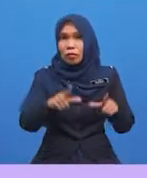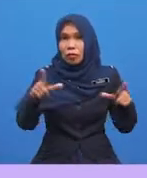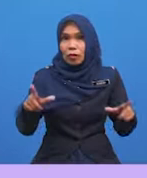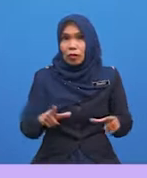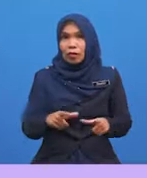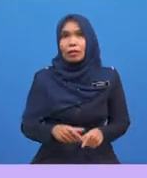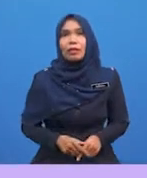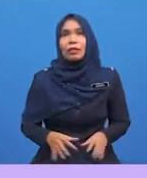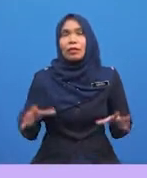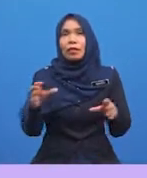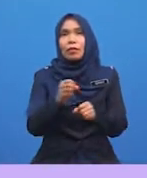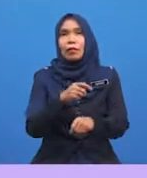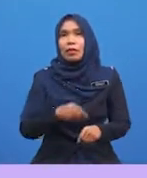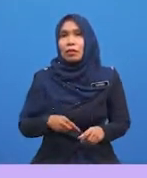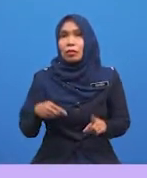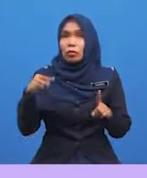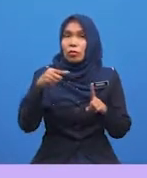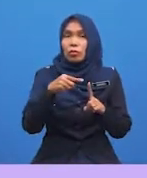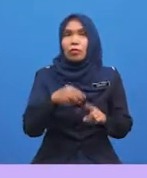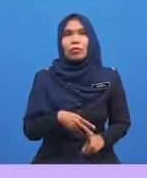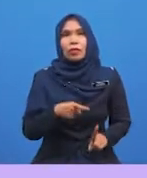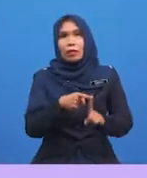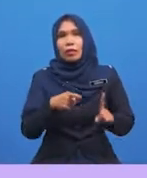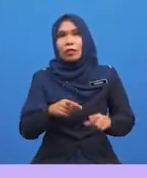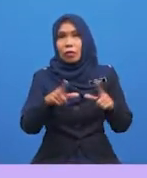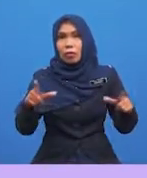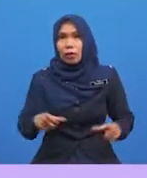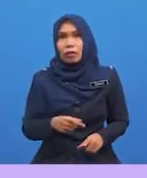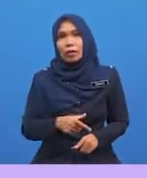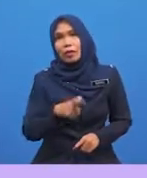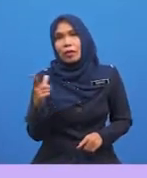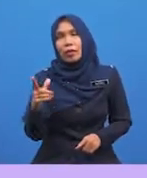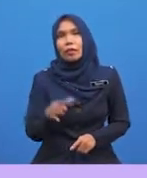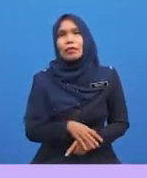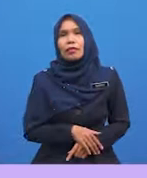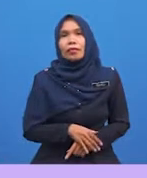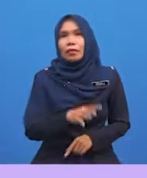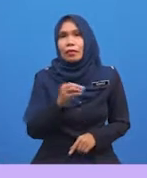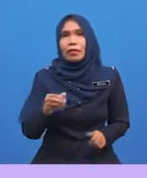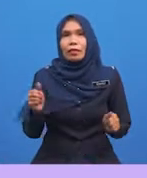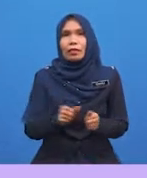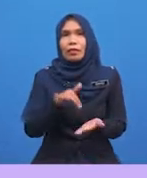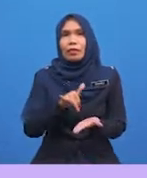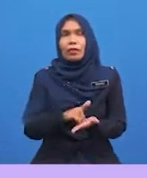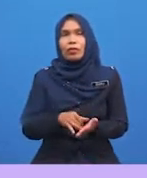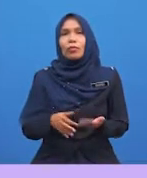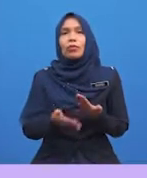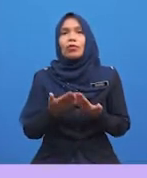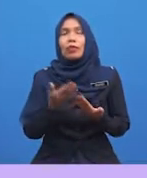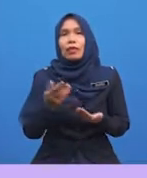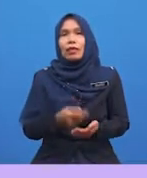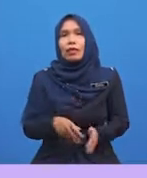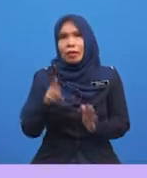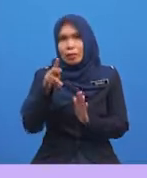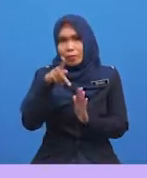lokasi lain. Dengan itu, memudahkan pertemuan dan interaksi. Di